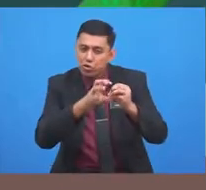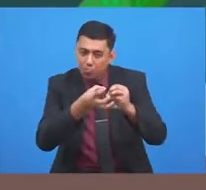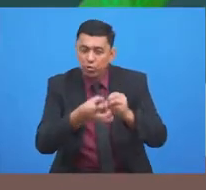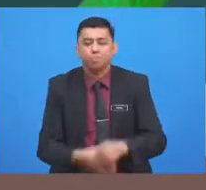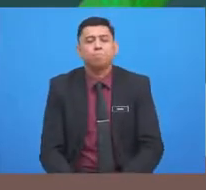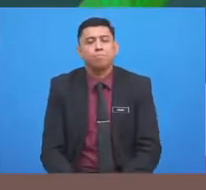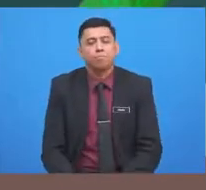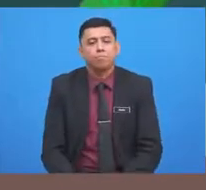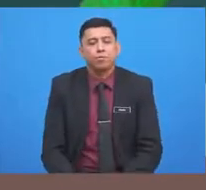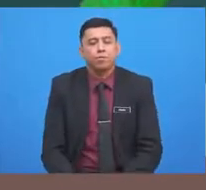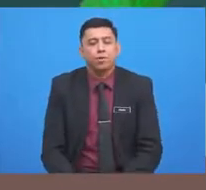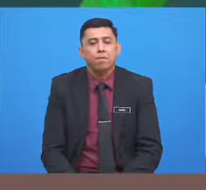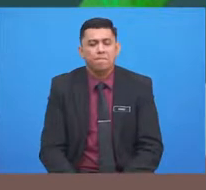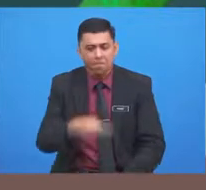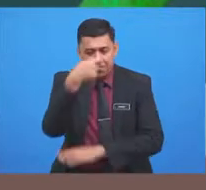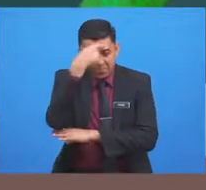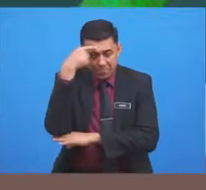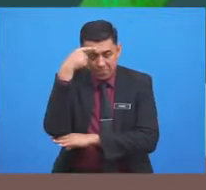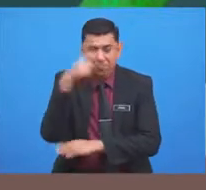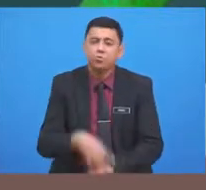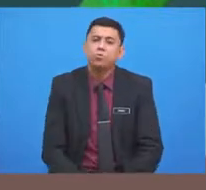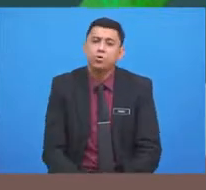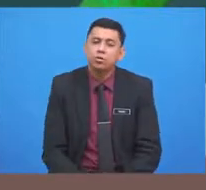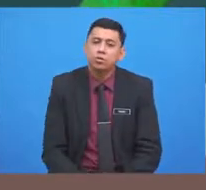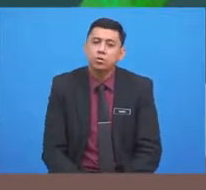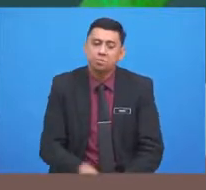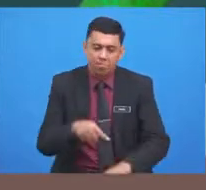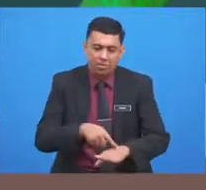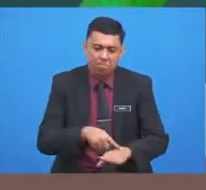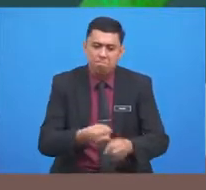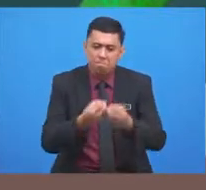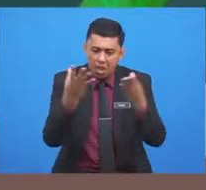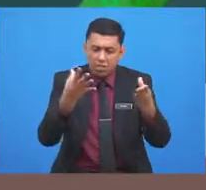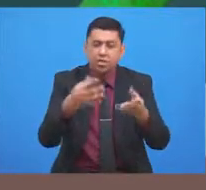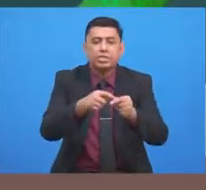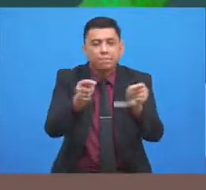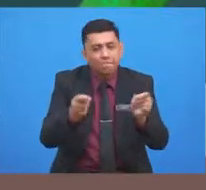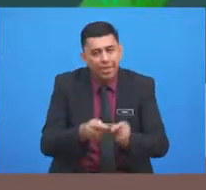Pengaruh alir lintang menyebabkan taburan hujan berlaku di merata tempat.